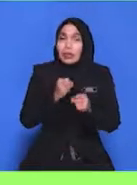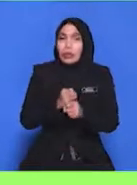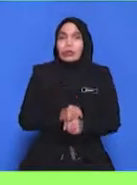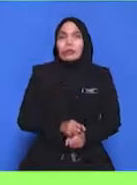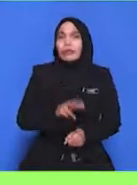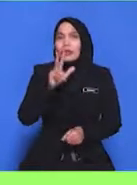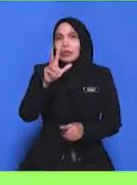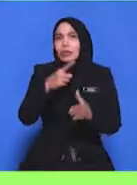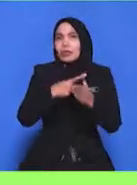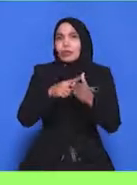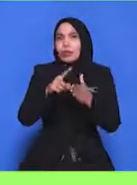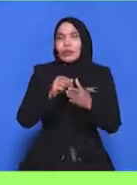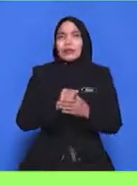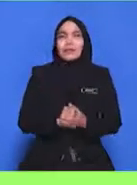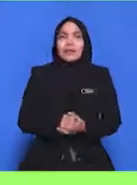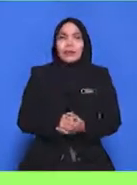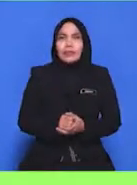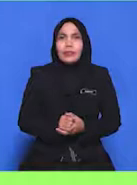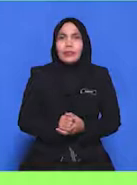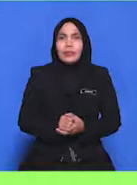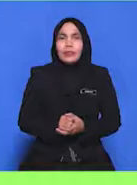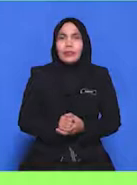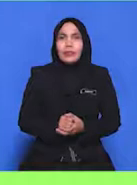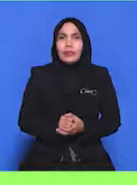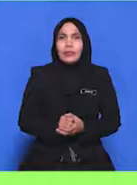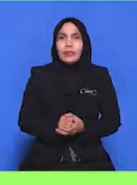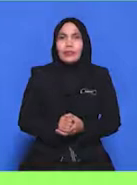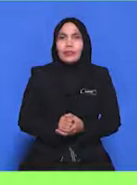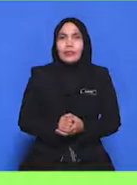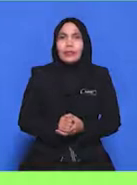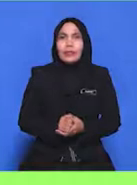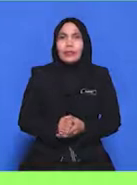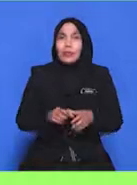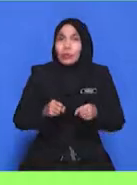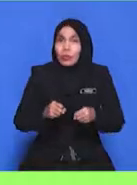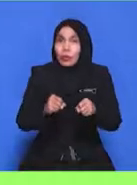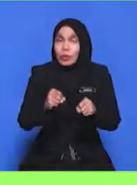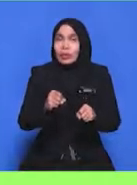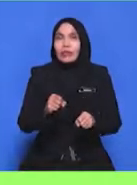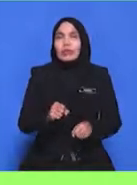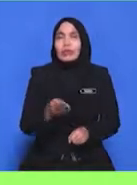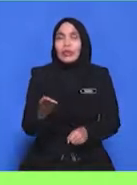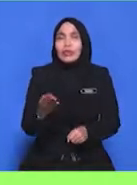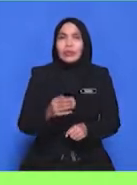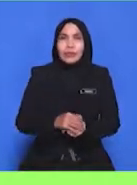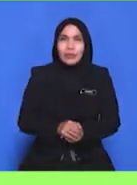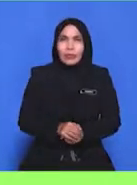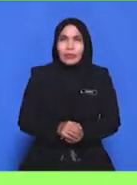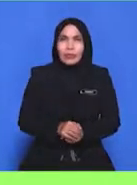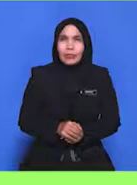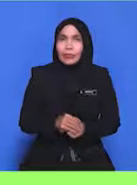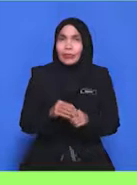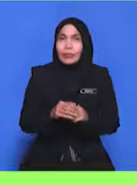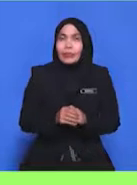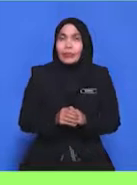Hijrah hingga tahun 60 Hijrah. Sumbangan beliau dalam sepanjang pemerintahannya